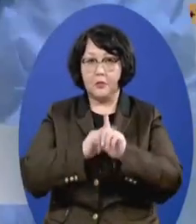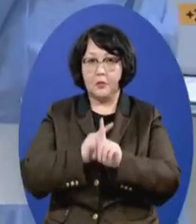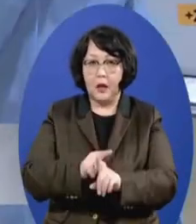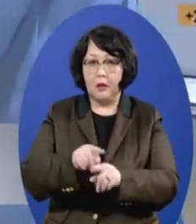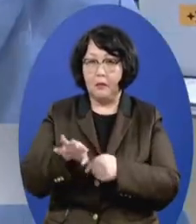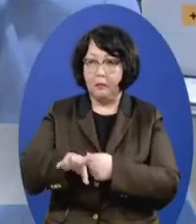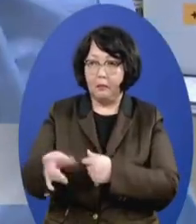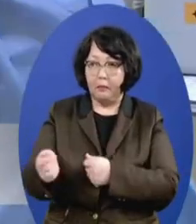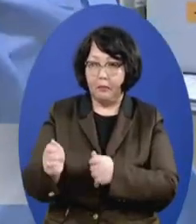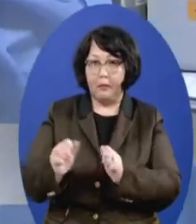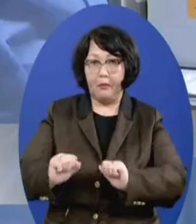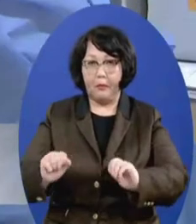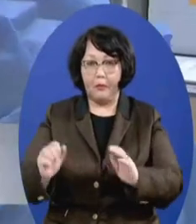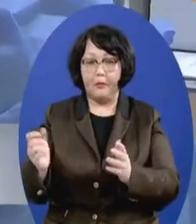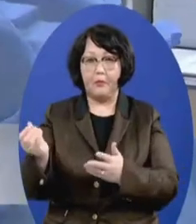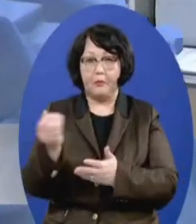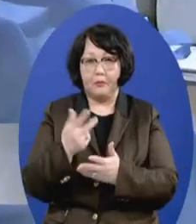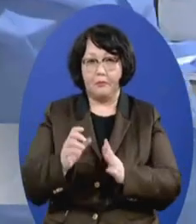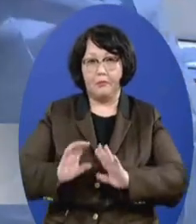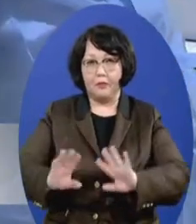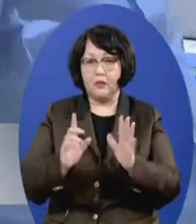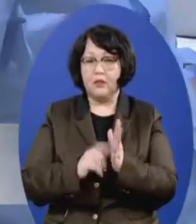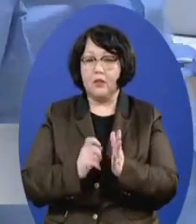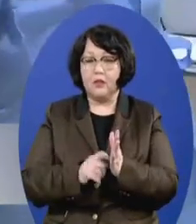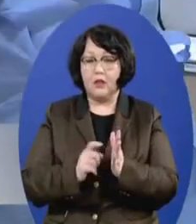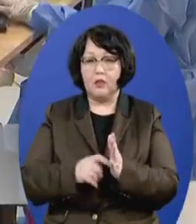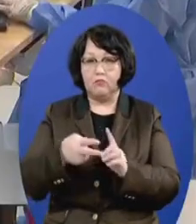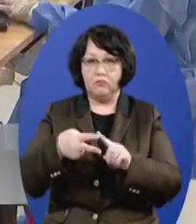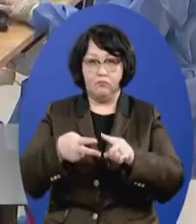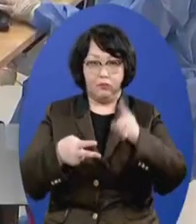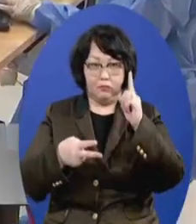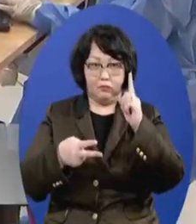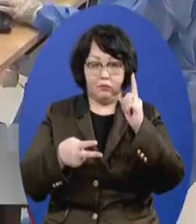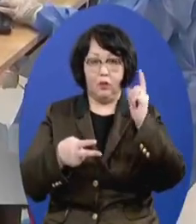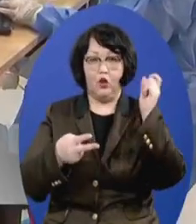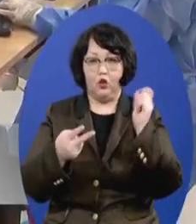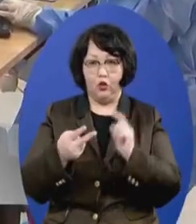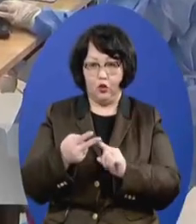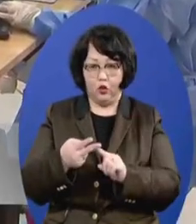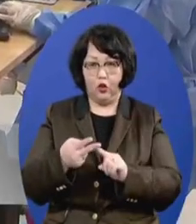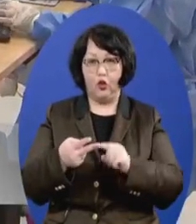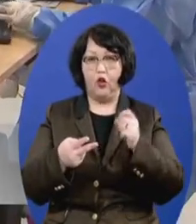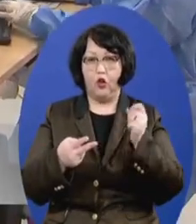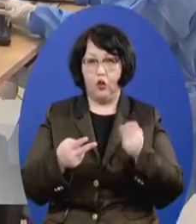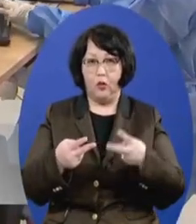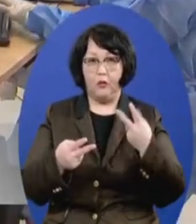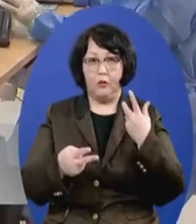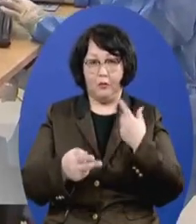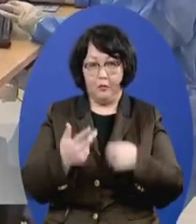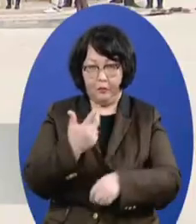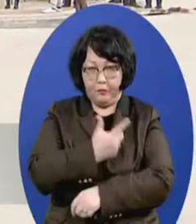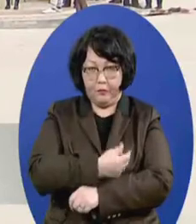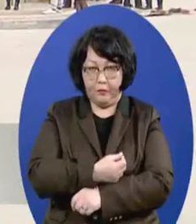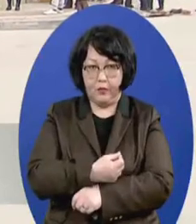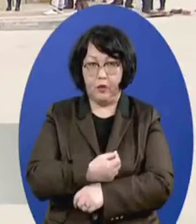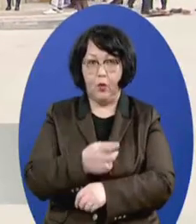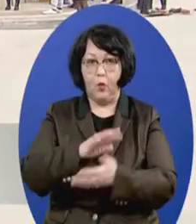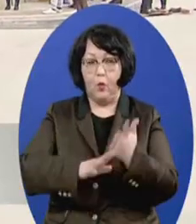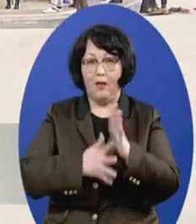хийж байхыг анхааруулсан байна. 1-р тунгаас гадна 2-р тунда хамрагдах иргэдийг мөн хуваарийн дагуу давхар дархлаажуулах юм байна.